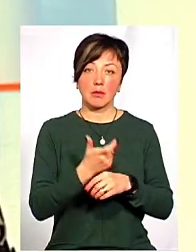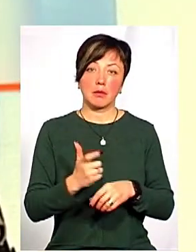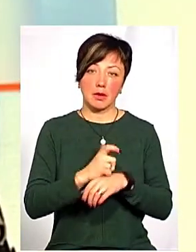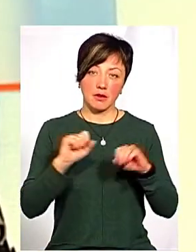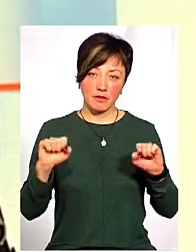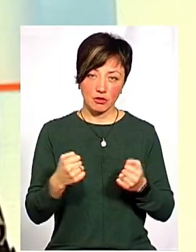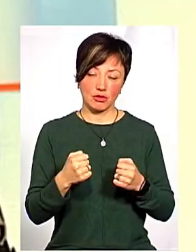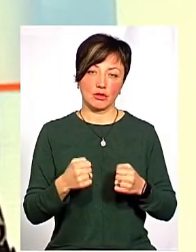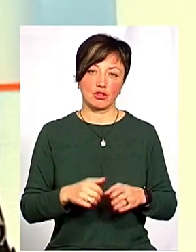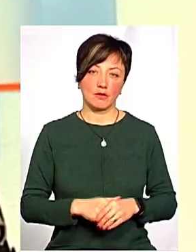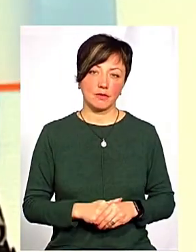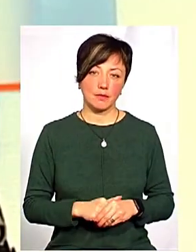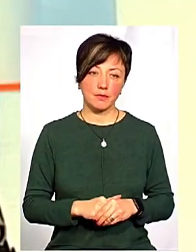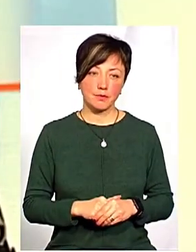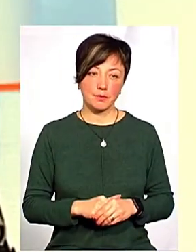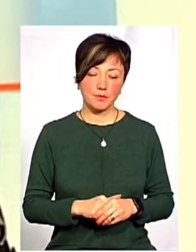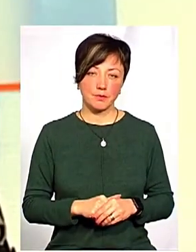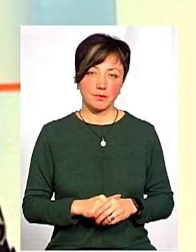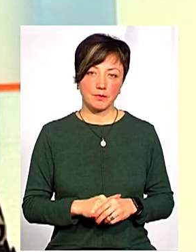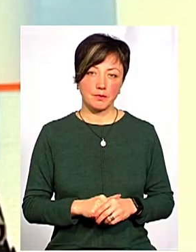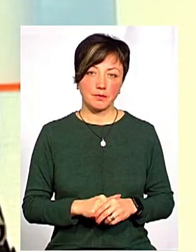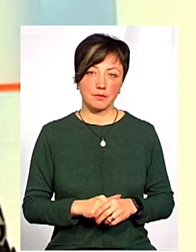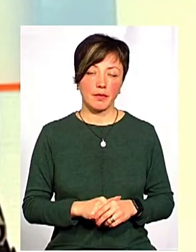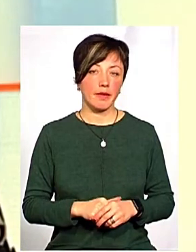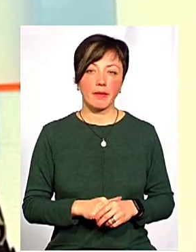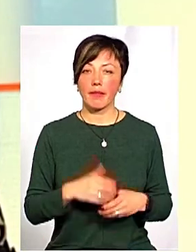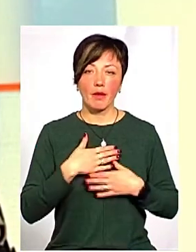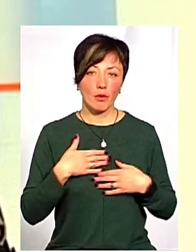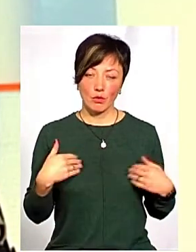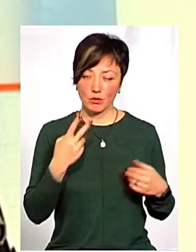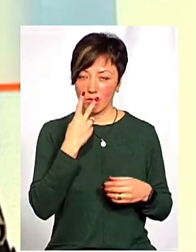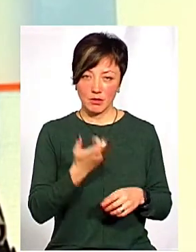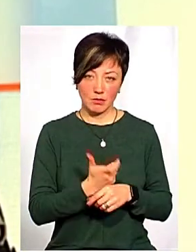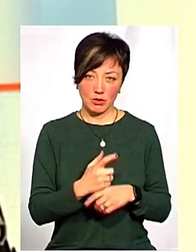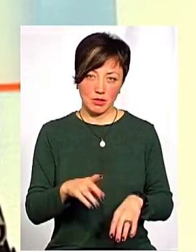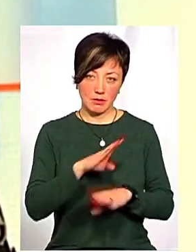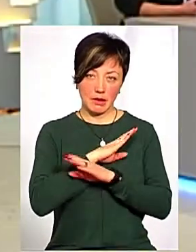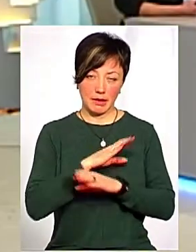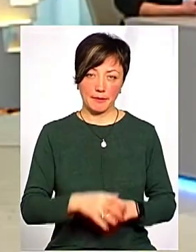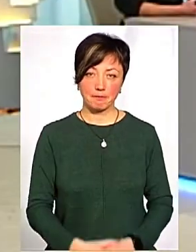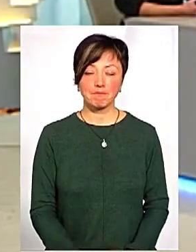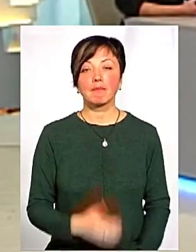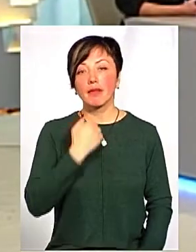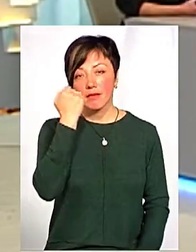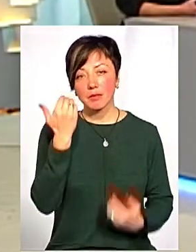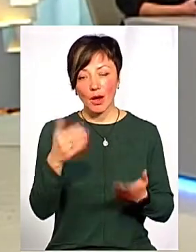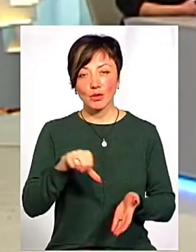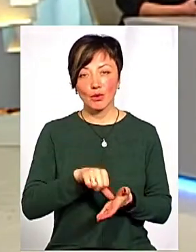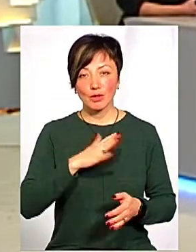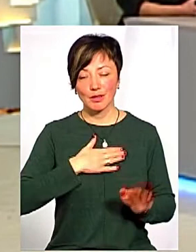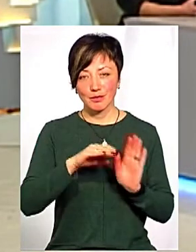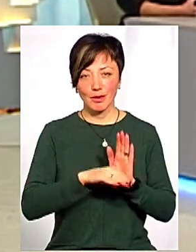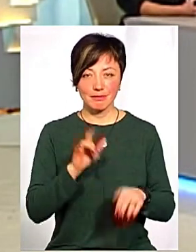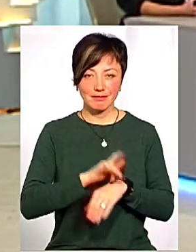по проблемі, по причині перевищення швидкості. Не хочу бачити більше смертей. Все. Я вам дякую за участь в нашій